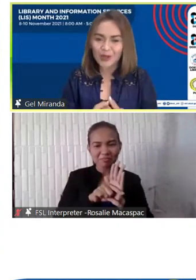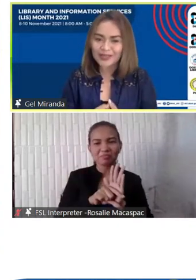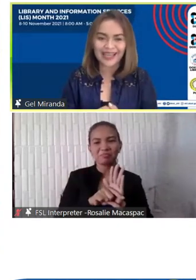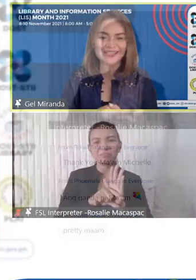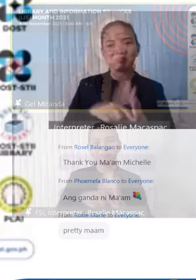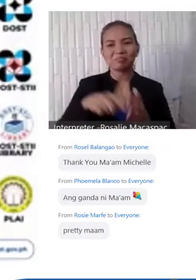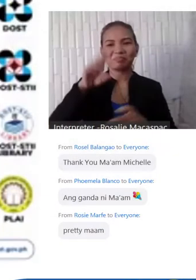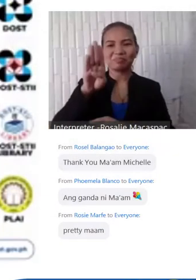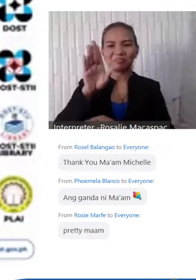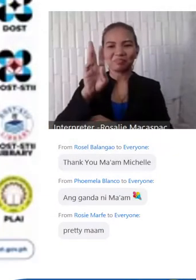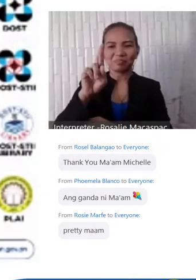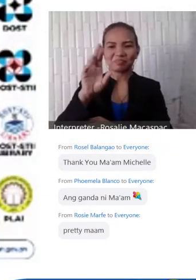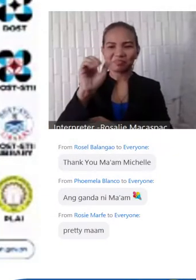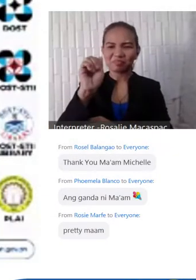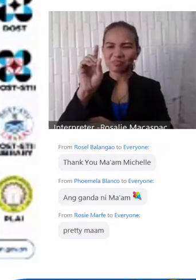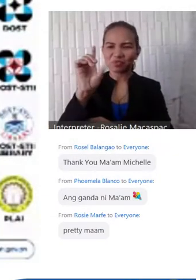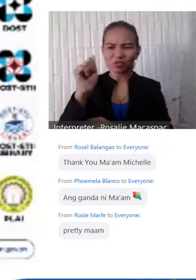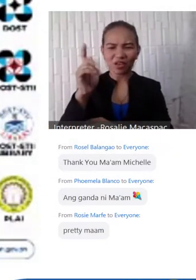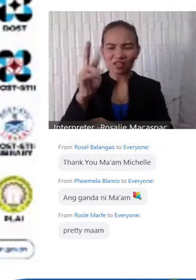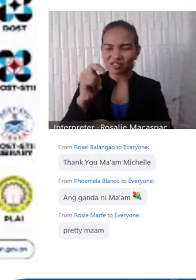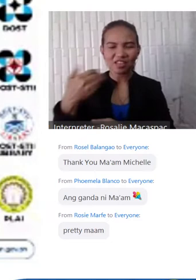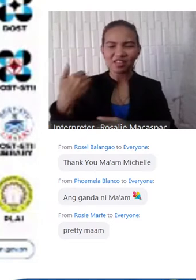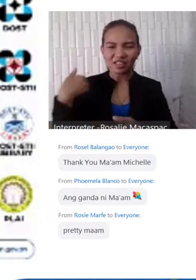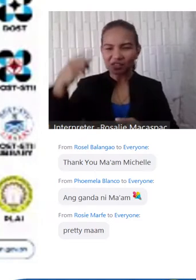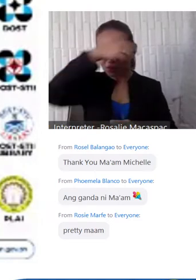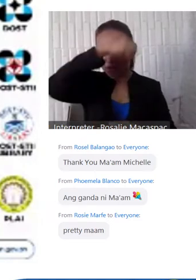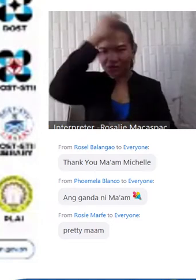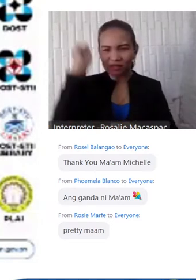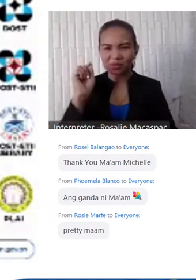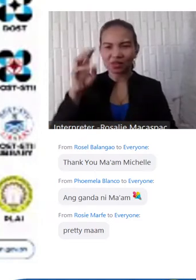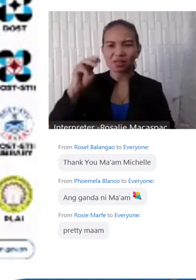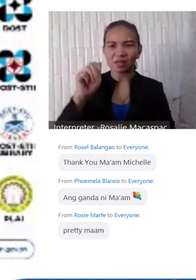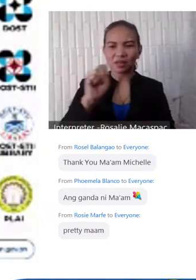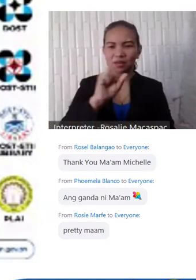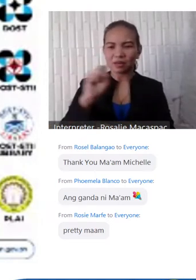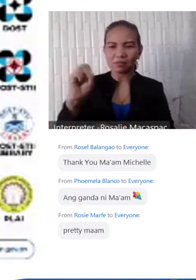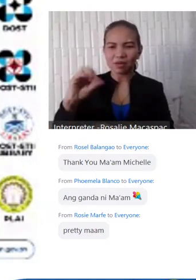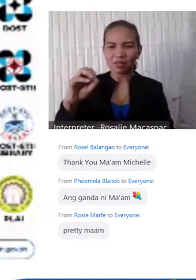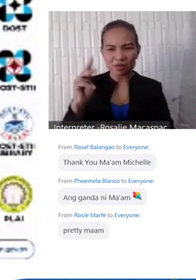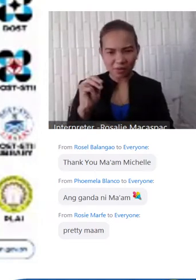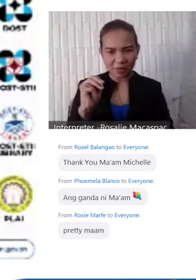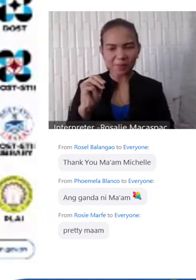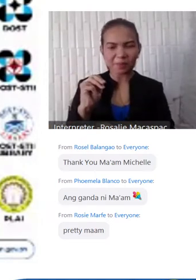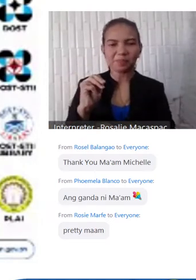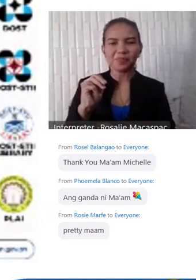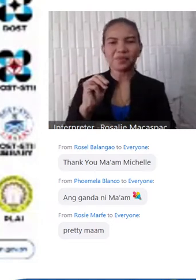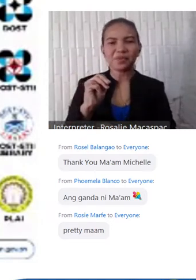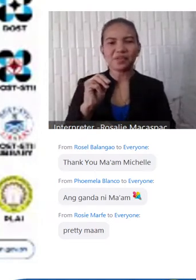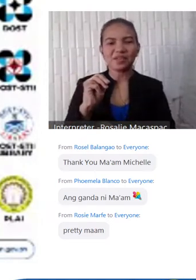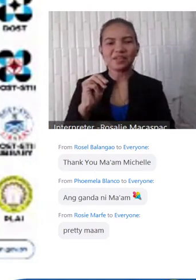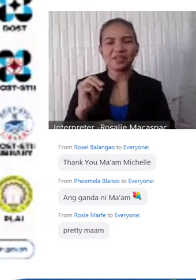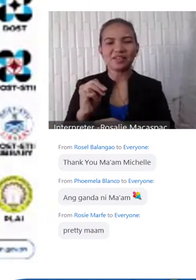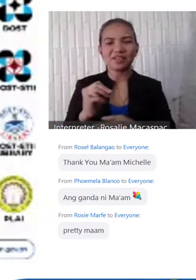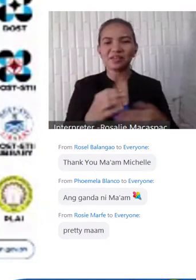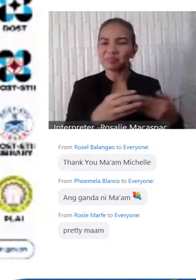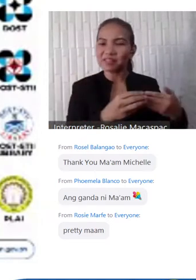about broadcasting talaga. Hindi ako nag-host ng mass communication. So, na lang siguro na